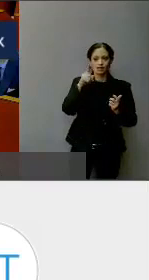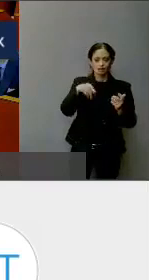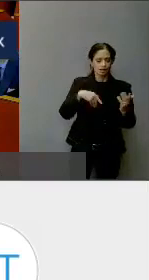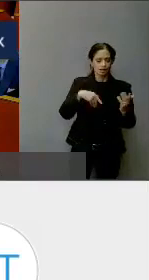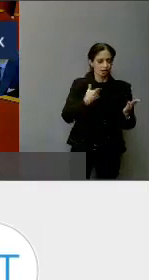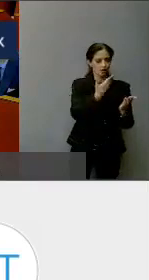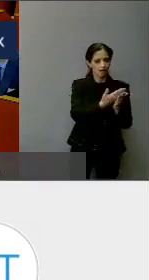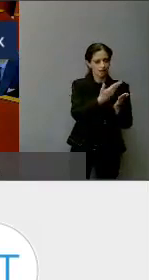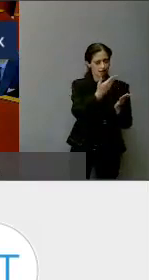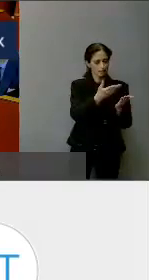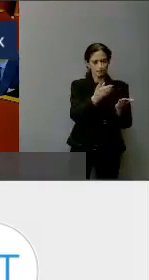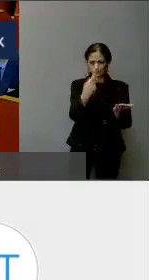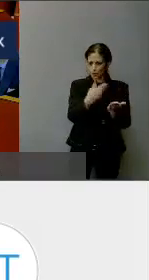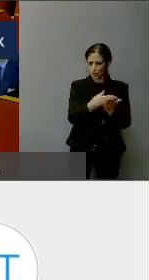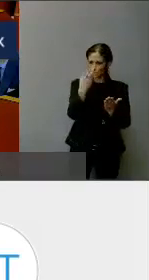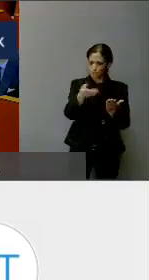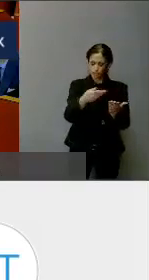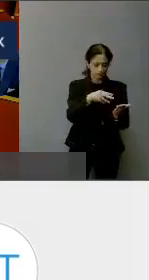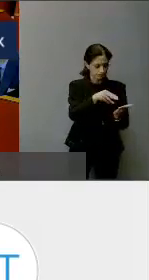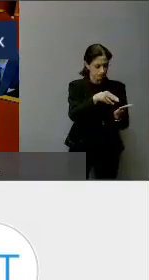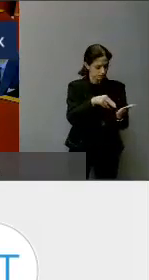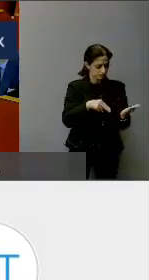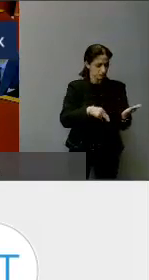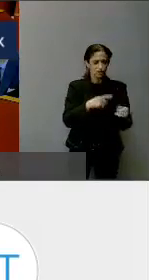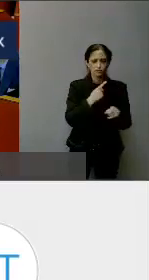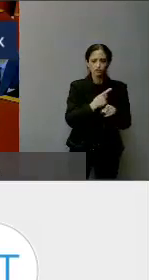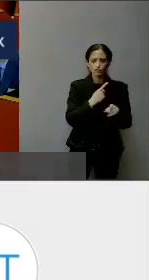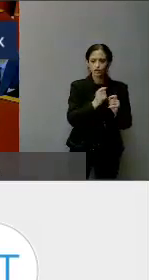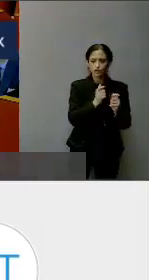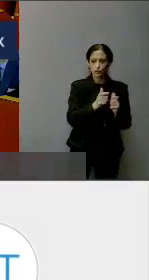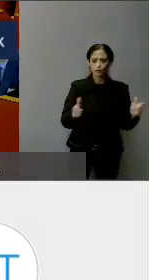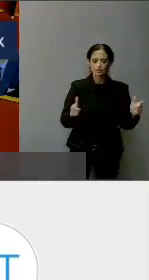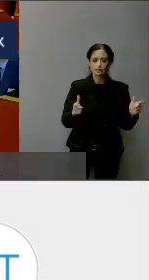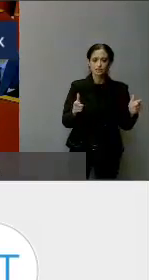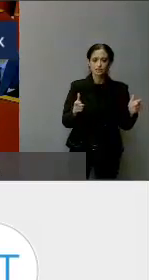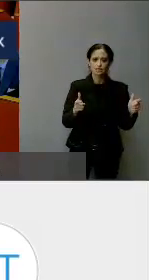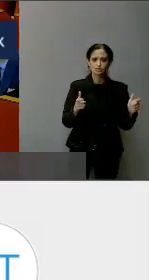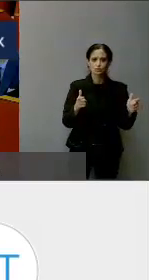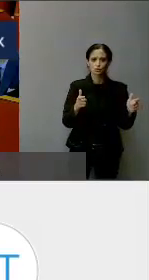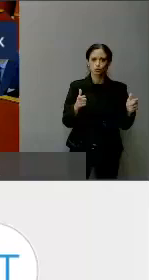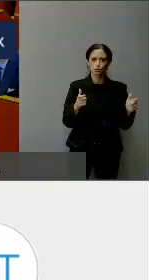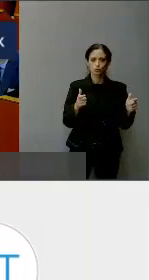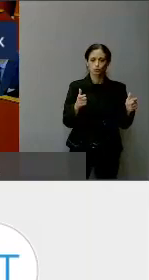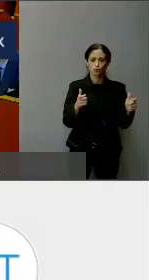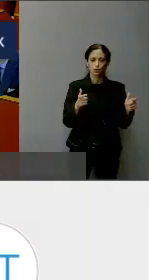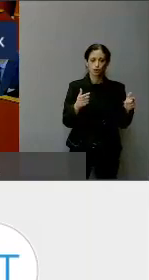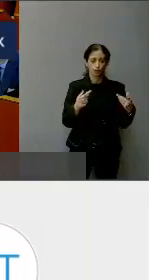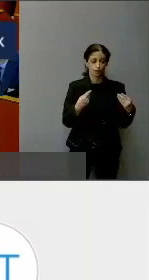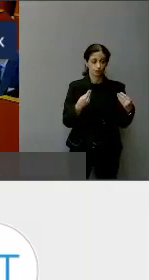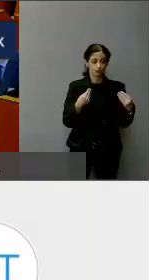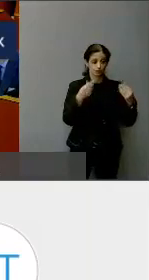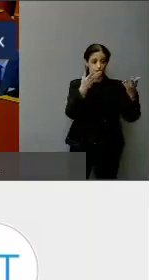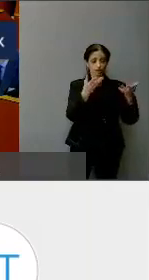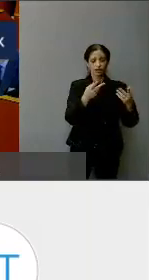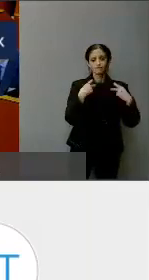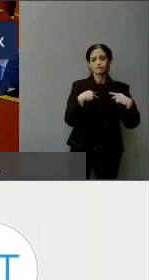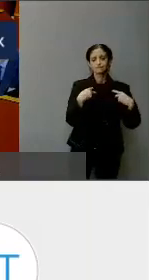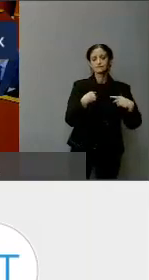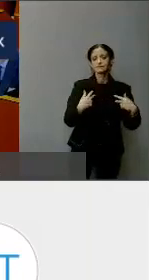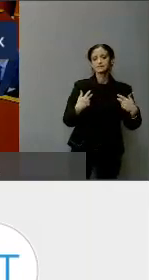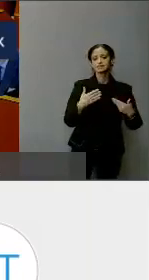degli oneri di urbanizzazione che vadano probabilmente a creare una vita sociale il petto di una comunità che